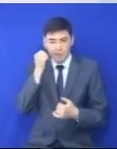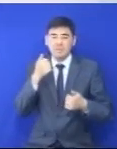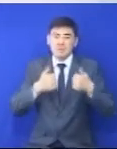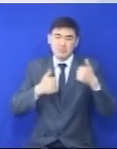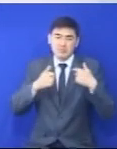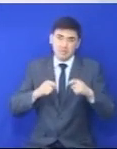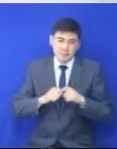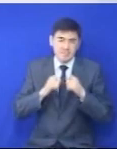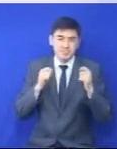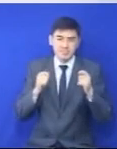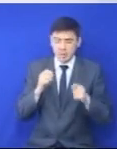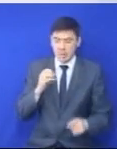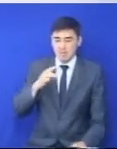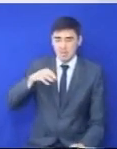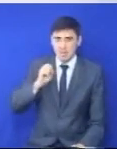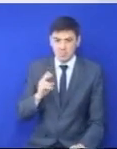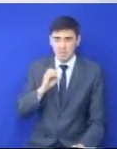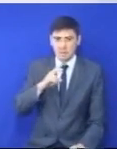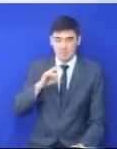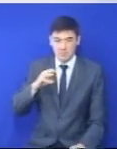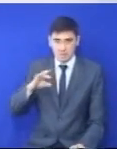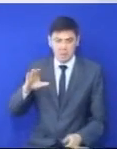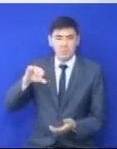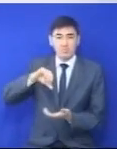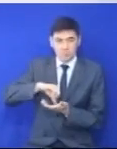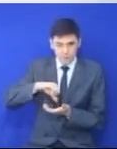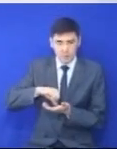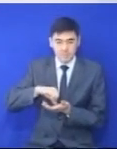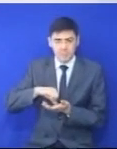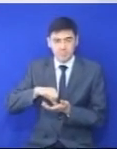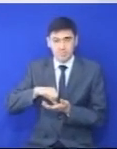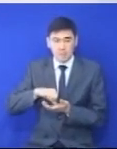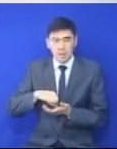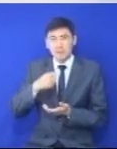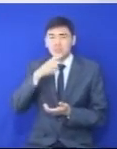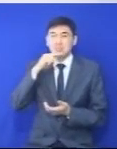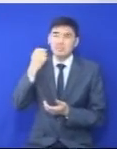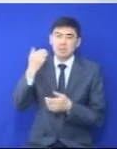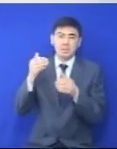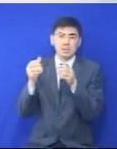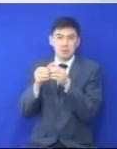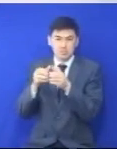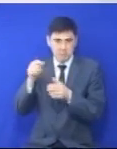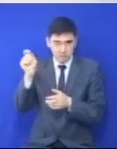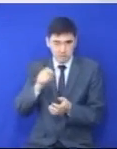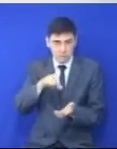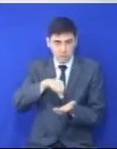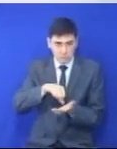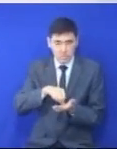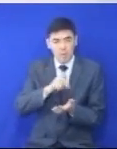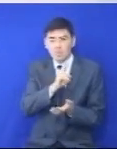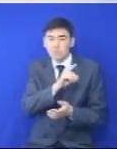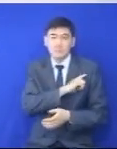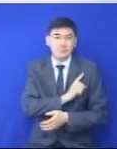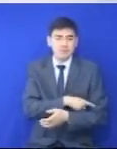ашылу салтанатына қала әкімі Ермак Сәлімов қатысты. Жарысқа елімізбен қатар ресейлік команда да қатысып, өзара мықтыны